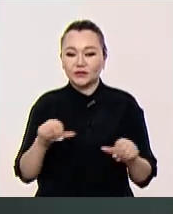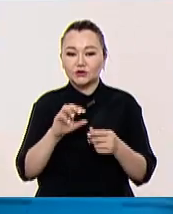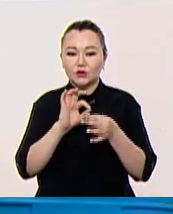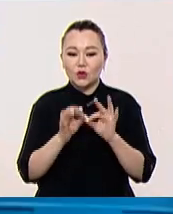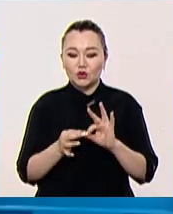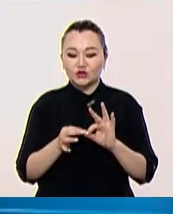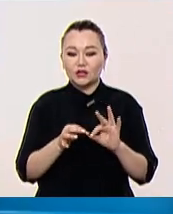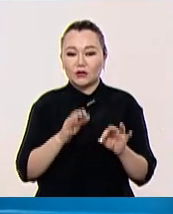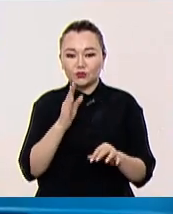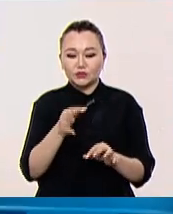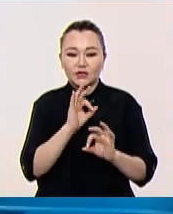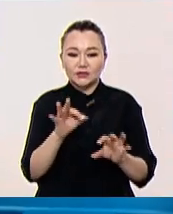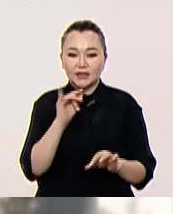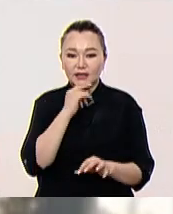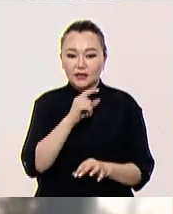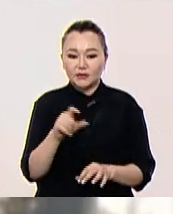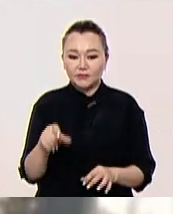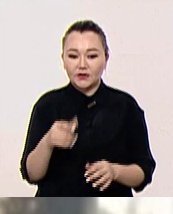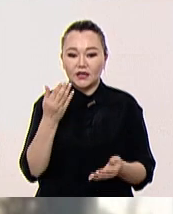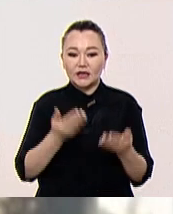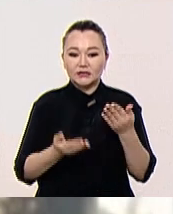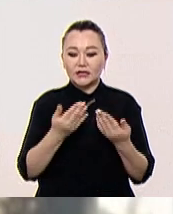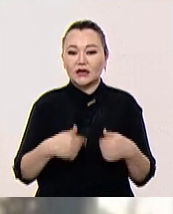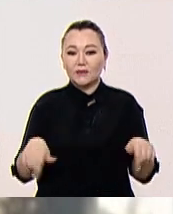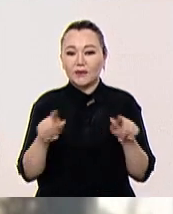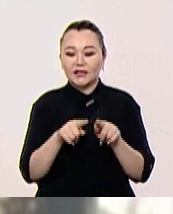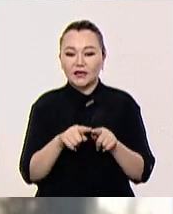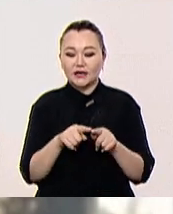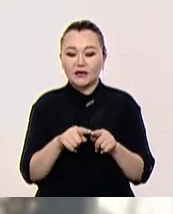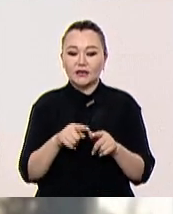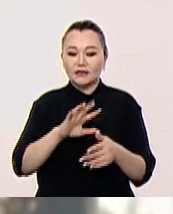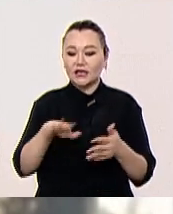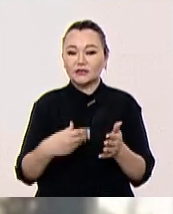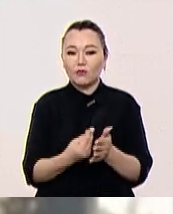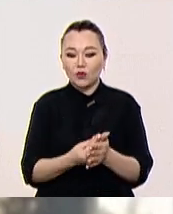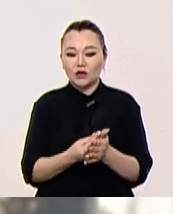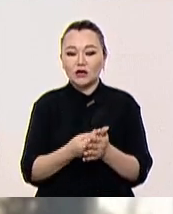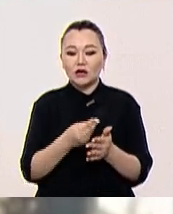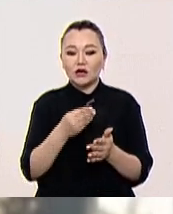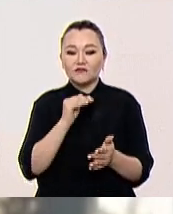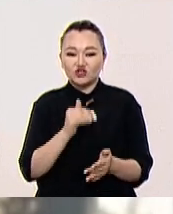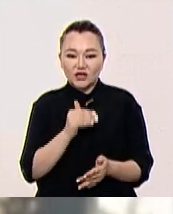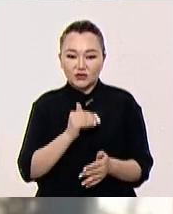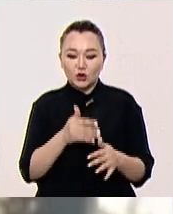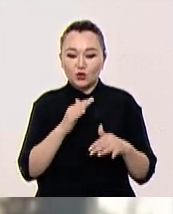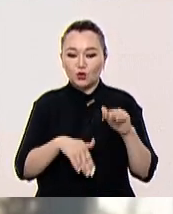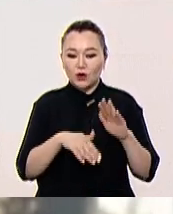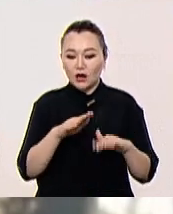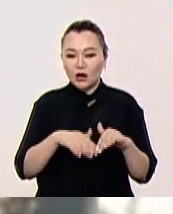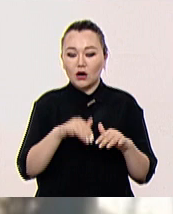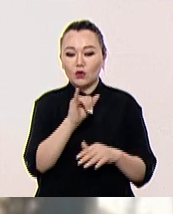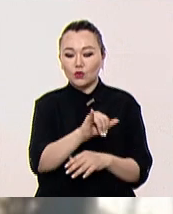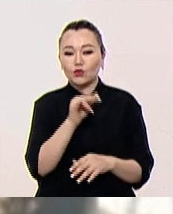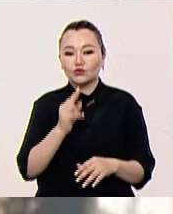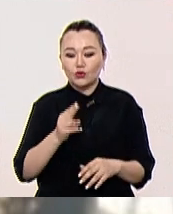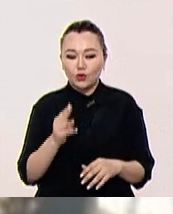дилеммой, утверждают экономисты. Если компания, допустим, до сих пор находится, во-первых, в частных руках, у того,